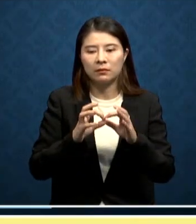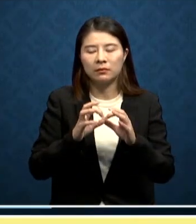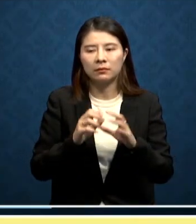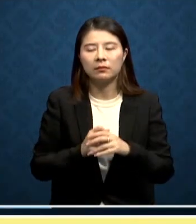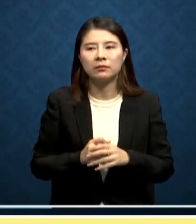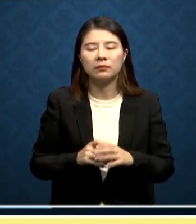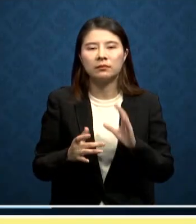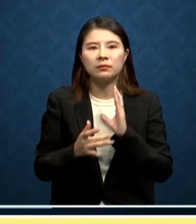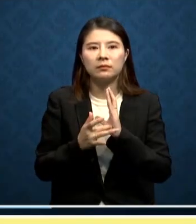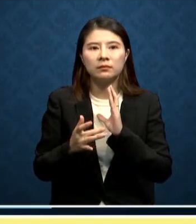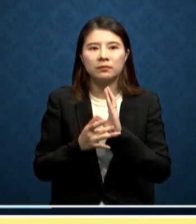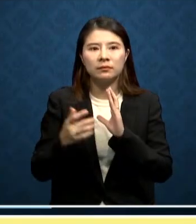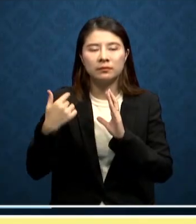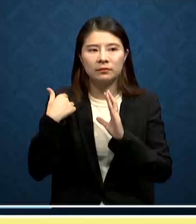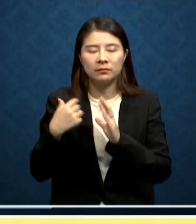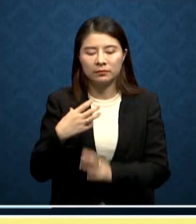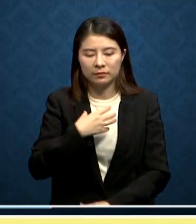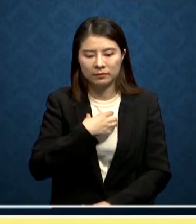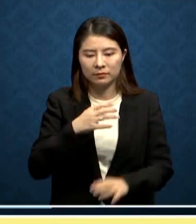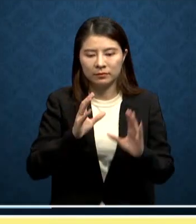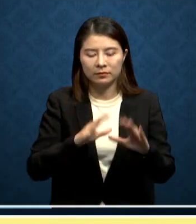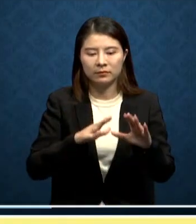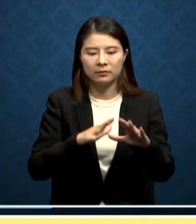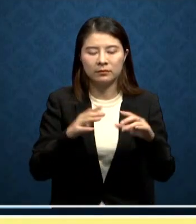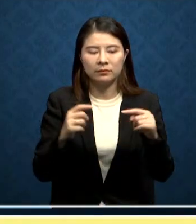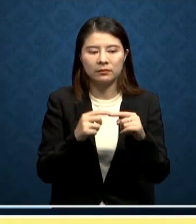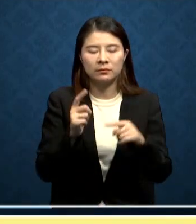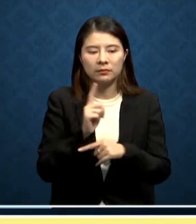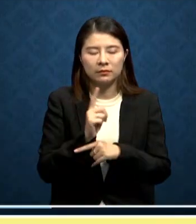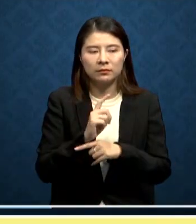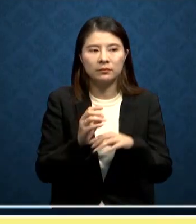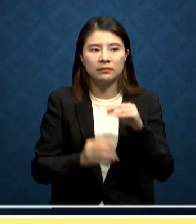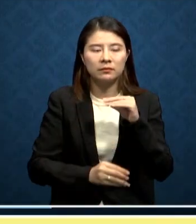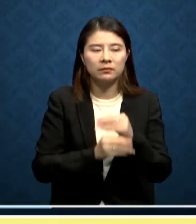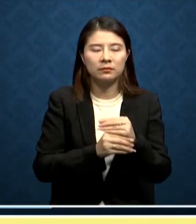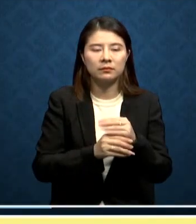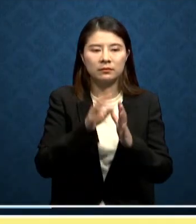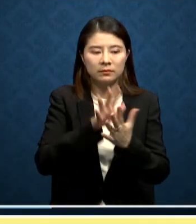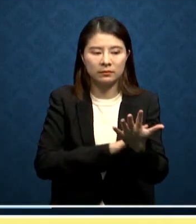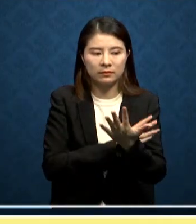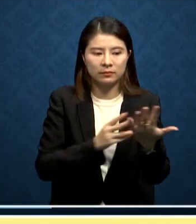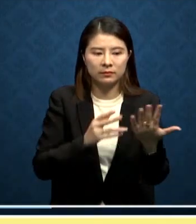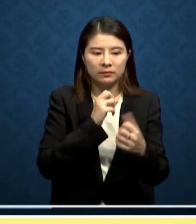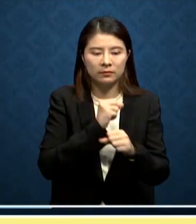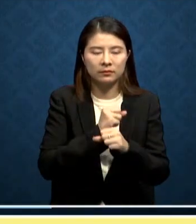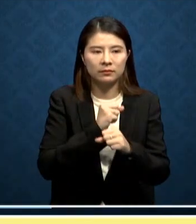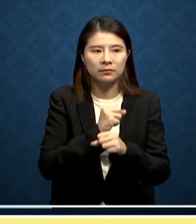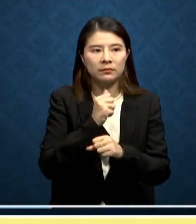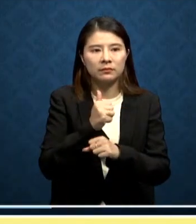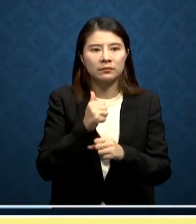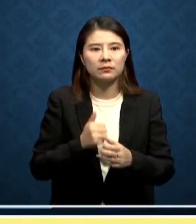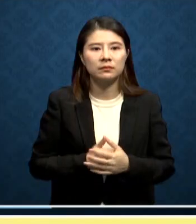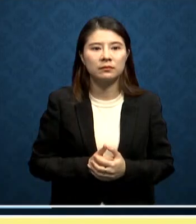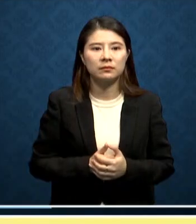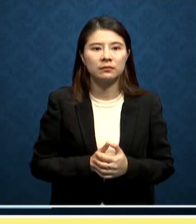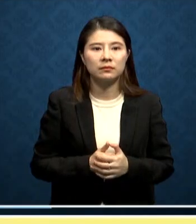โดยใช้เทคโนโลยีมาเนี่ยก็อยากจะฝากว่าเอ่อเพิ่มแผนงานประเภทนี้เข้าไปได้หรือไม่นะก็